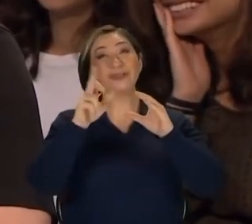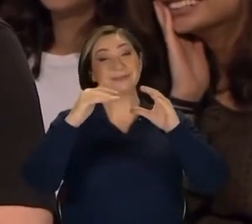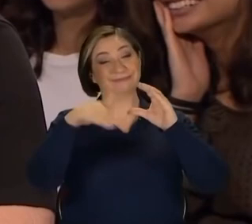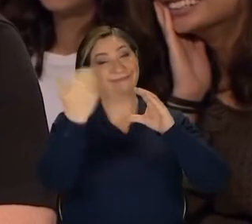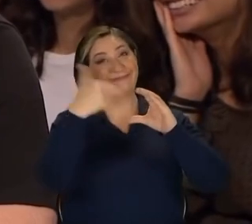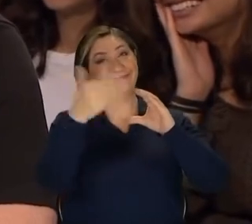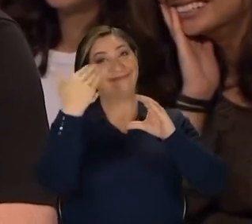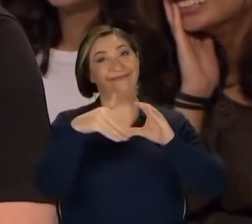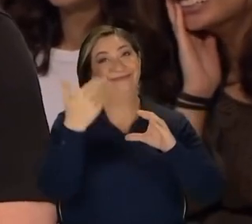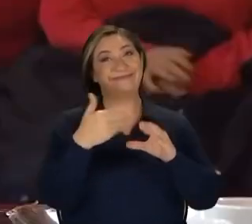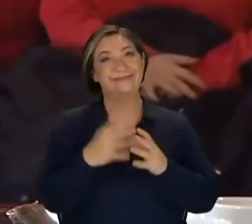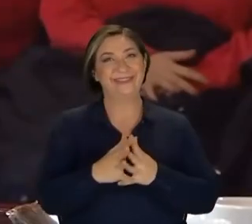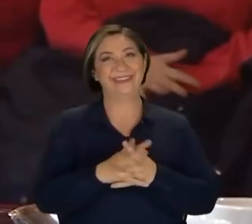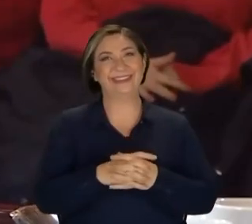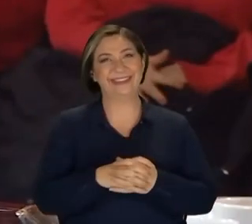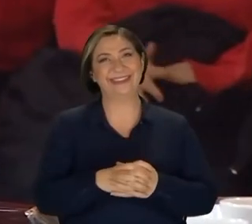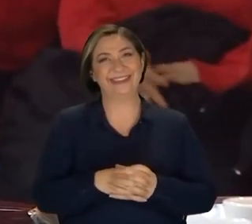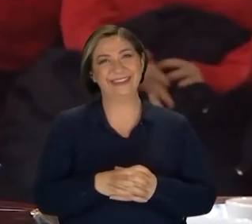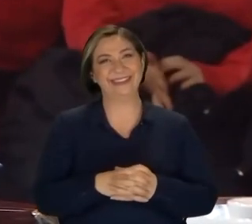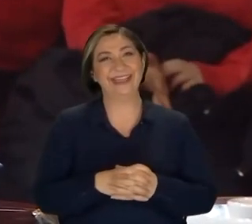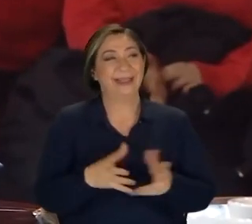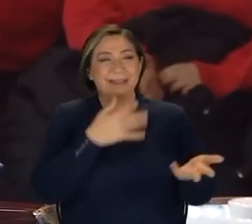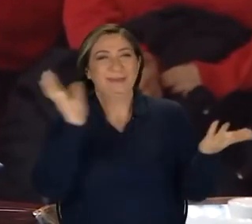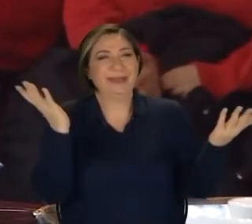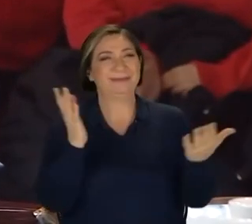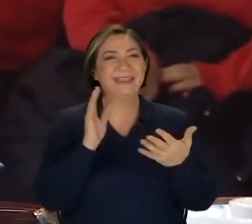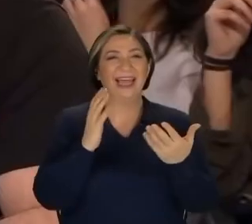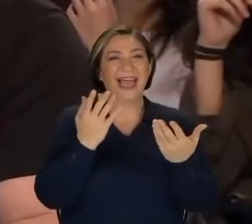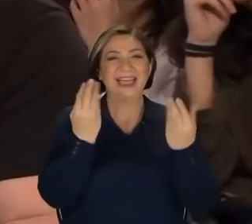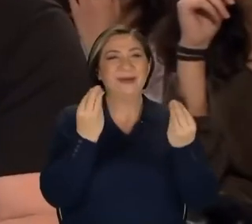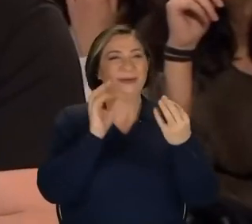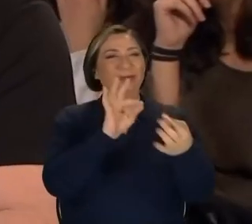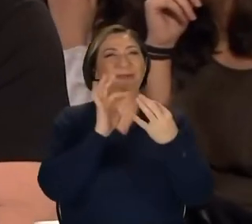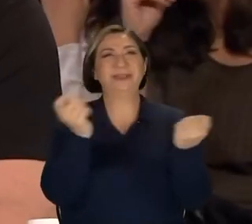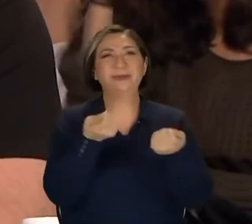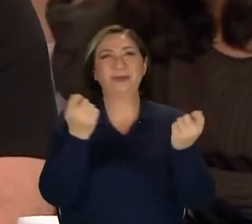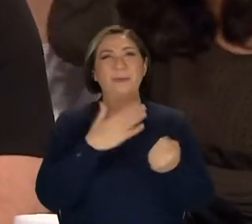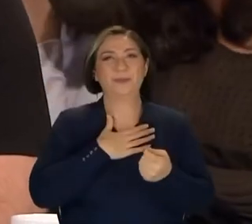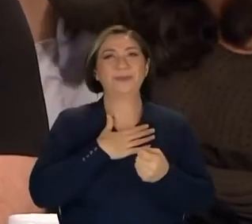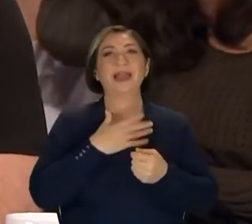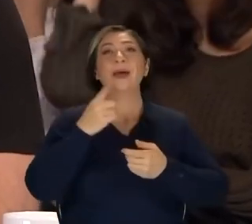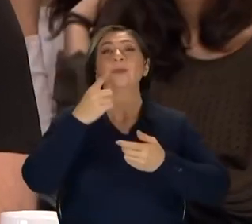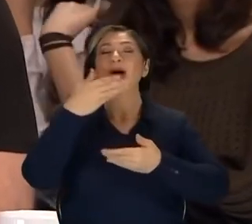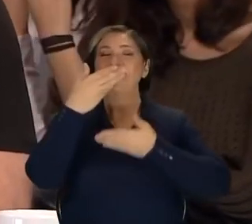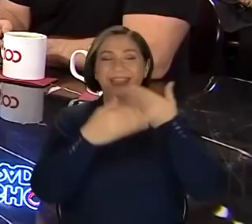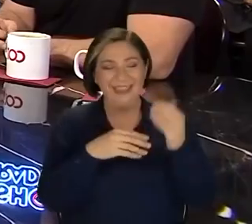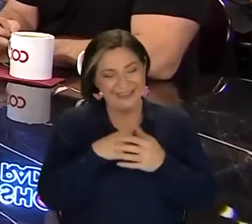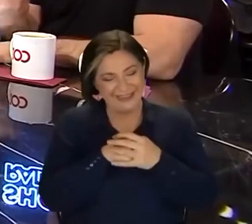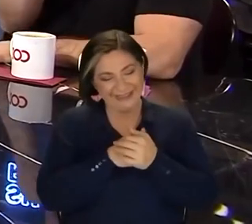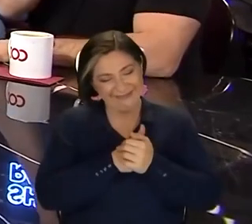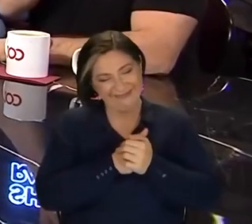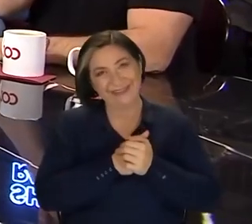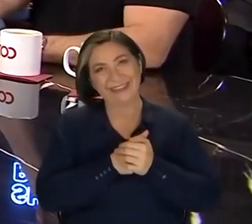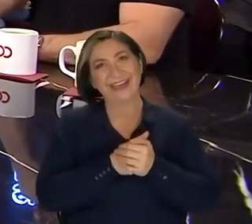bırakın. Bize gönderin. Ne bileyim interaktivite yapmaya çalışıyorum. Tarife gel. Abi bu tarif